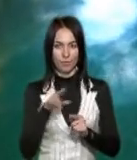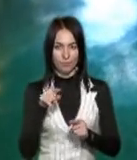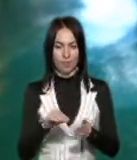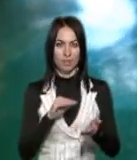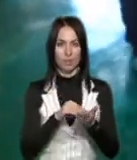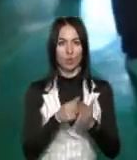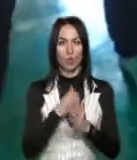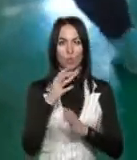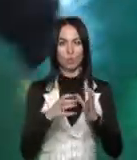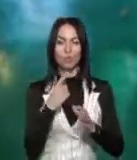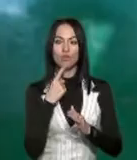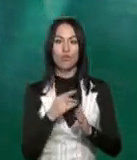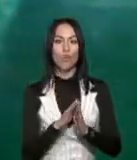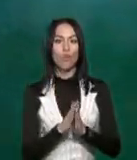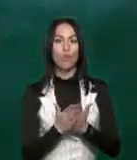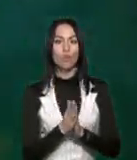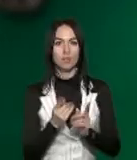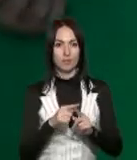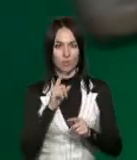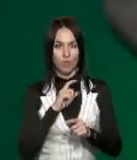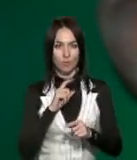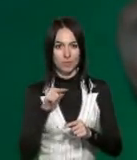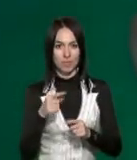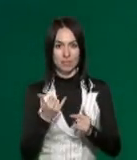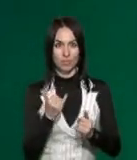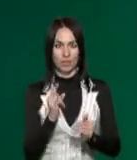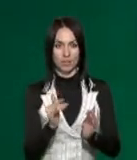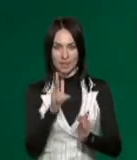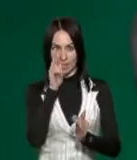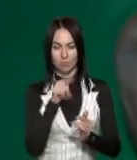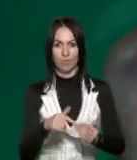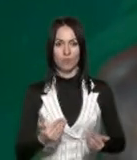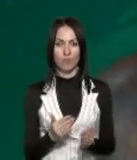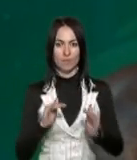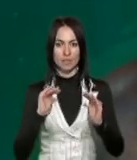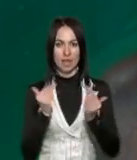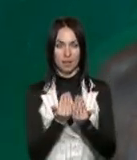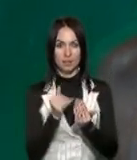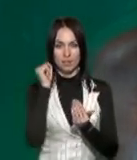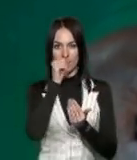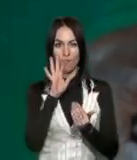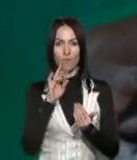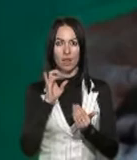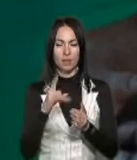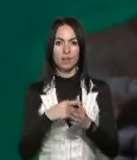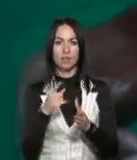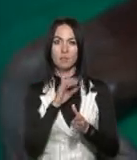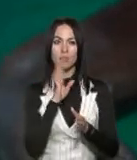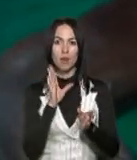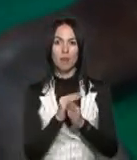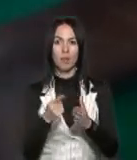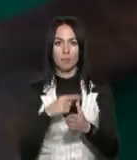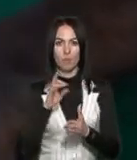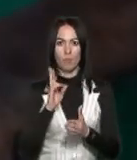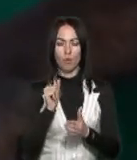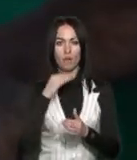до Міжнародної червоної книги. Зараз Месі 3 місяці, він живе у закритому зимовому вольєрі разом із мамою на ім'я Понка.